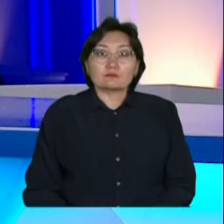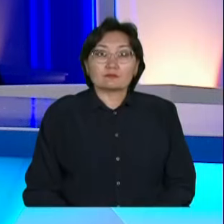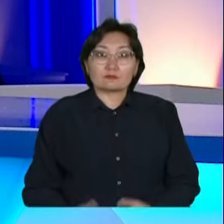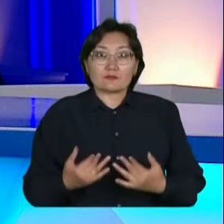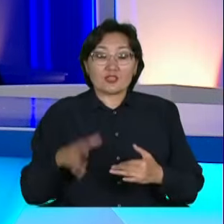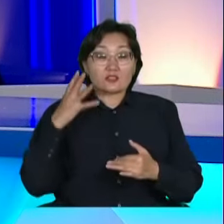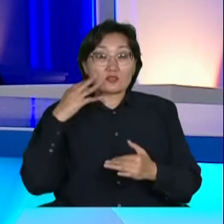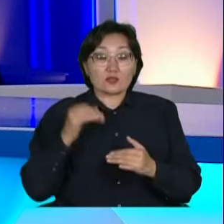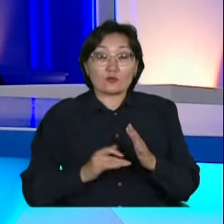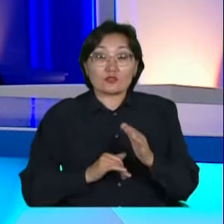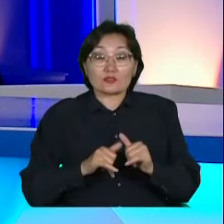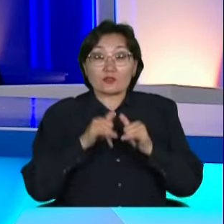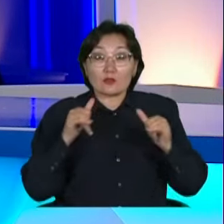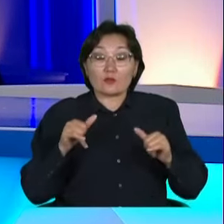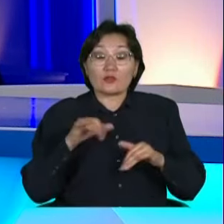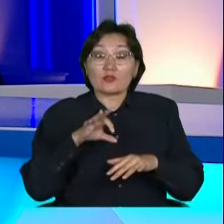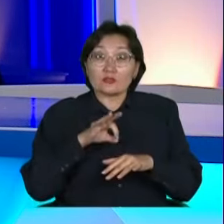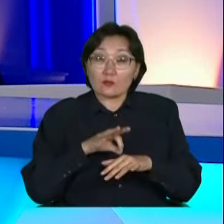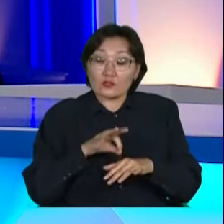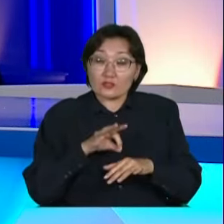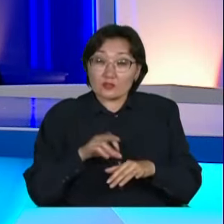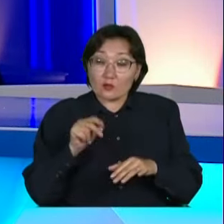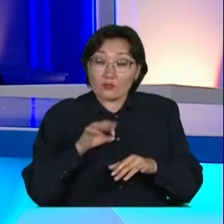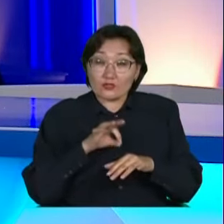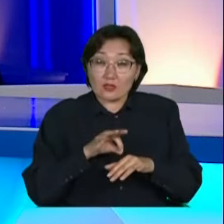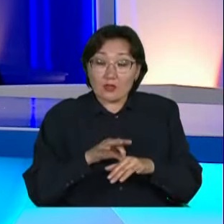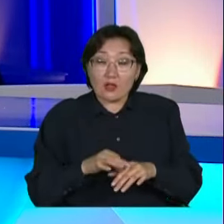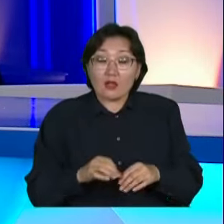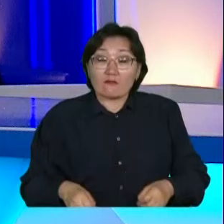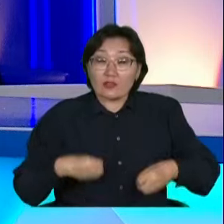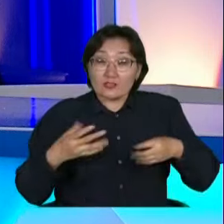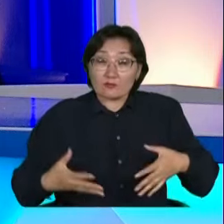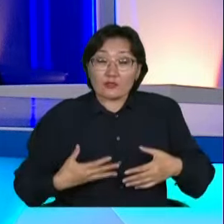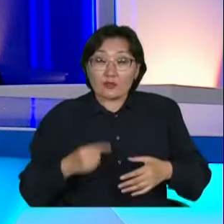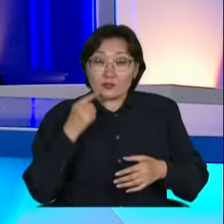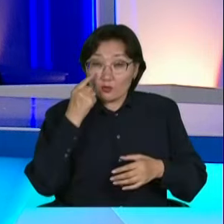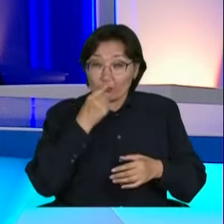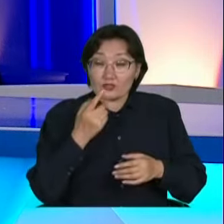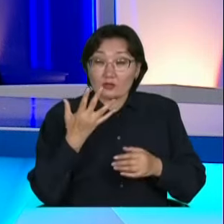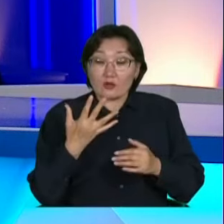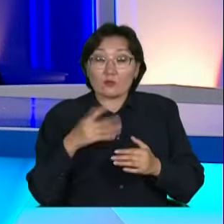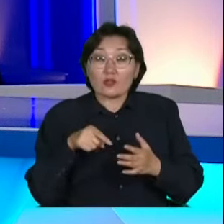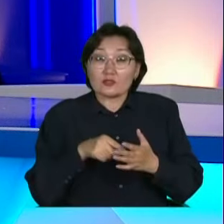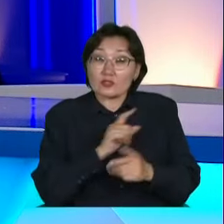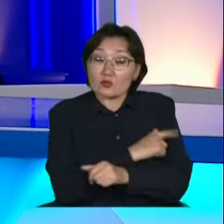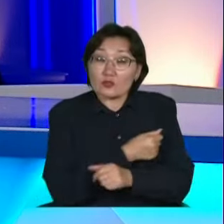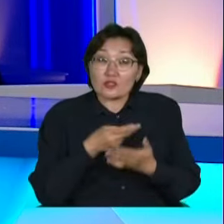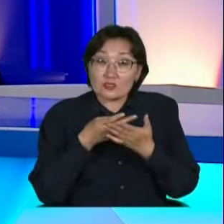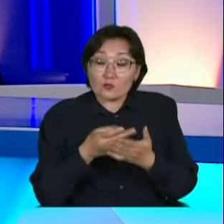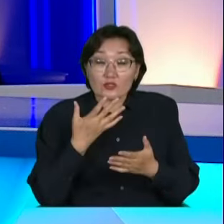В Алматы растет число пациентов с воспалениями полости носа. Только в 5-ю городскую больницу еженедельно поступает